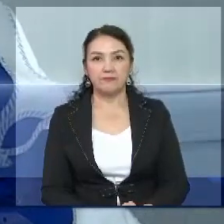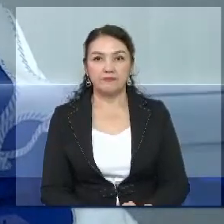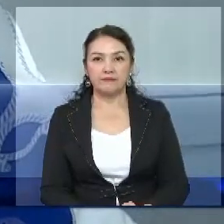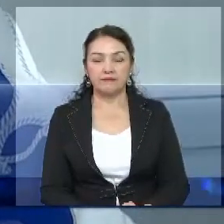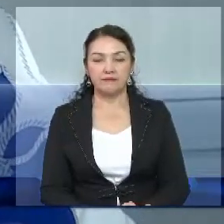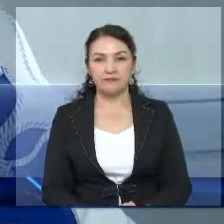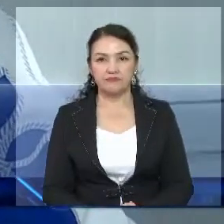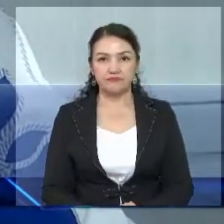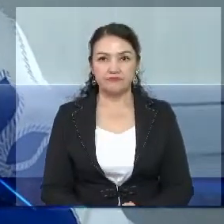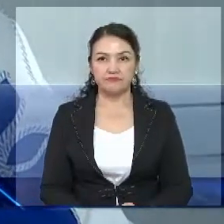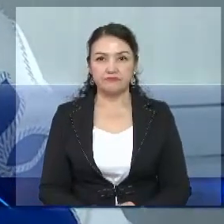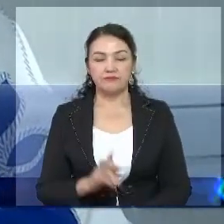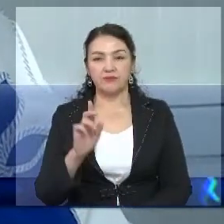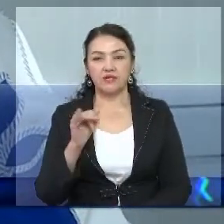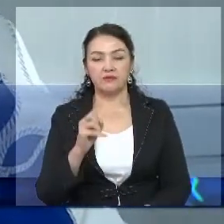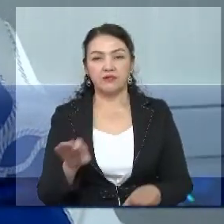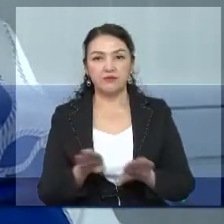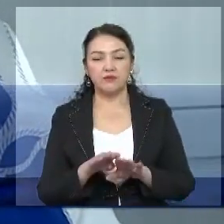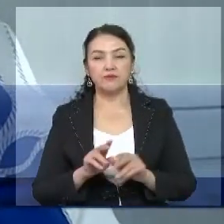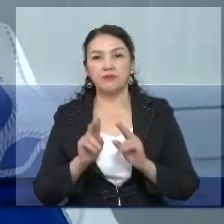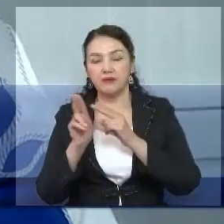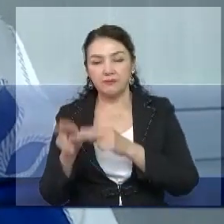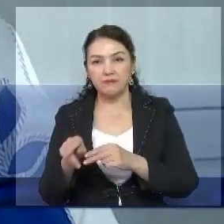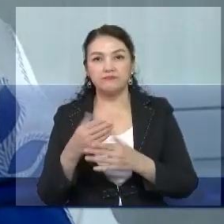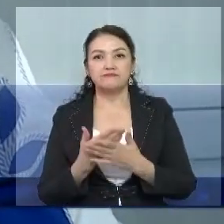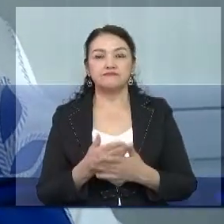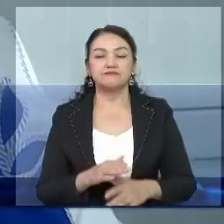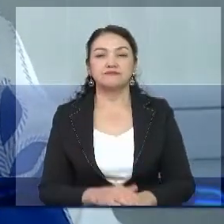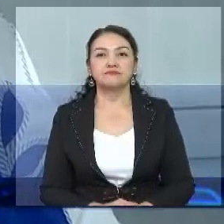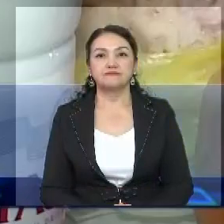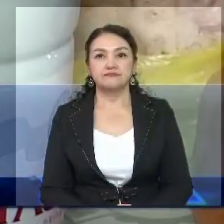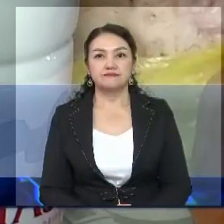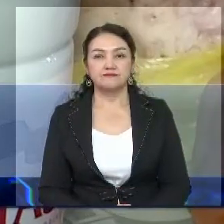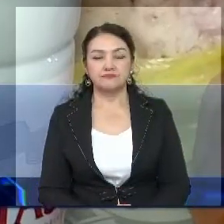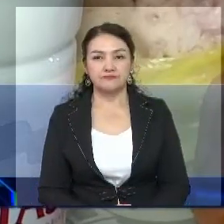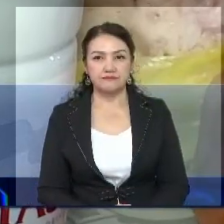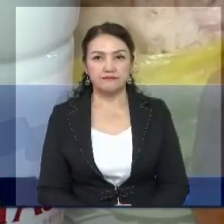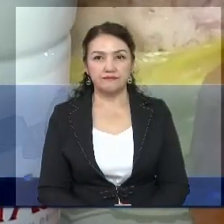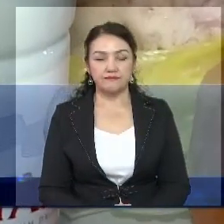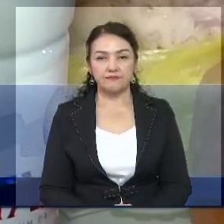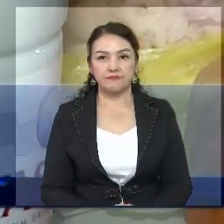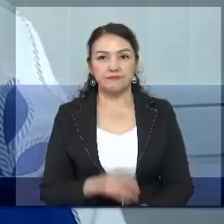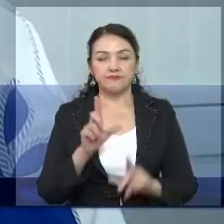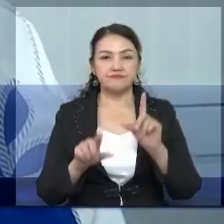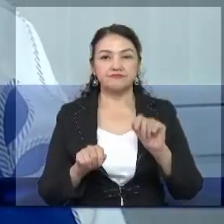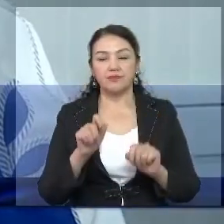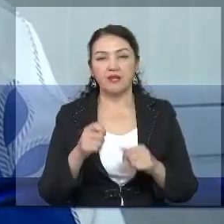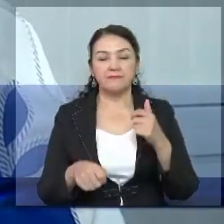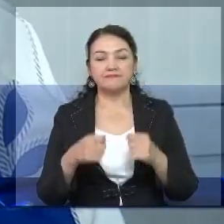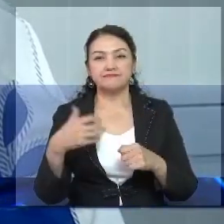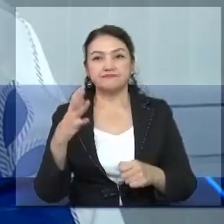ярмарка болған сайын. Бадамшаға тоже барып тұрамын, постоянно ярмаркеге. Сол натуральный сүт. Сүттерді 500-ден